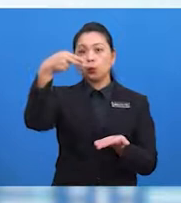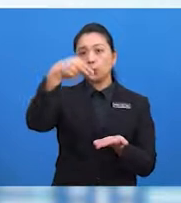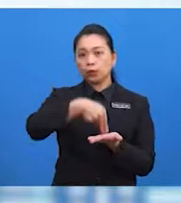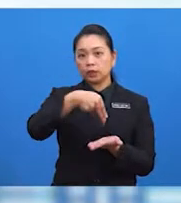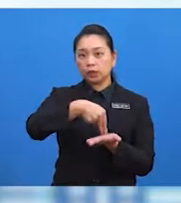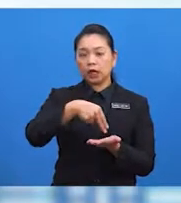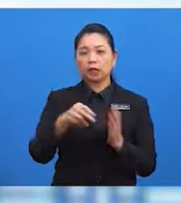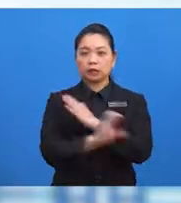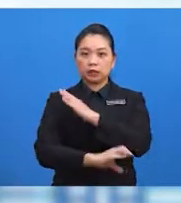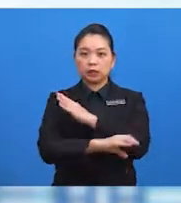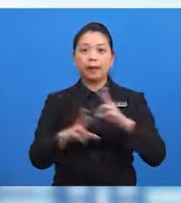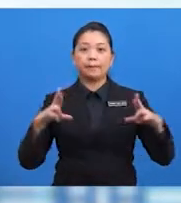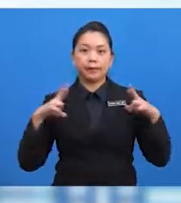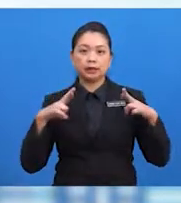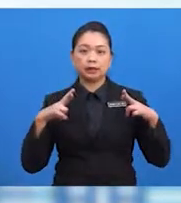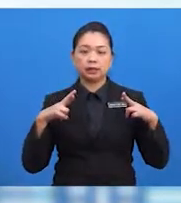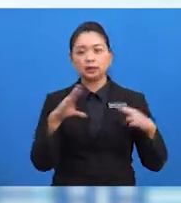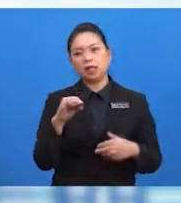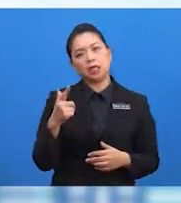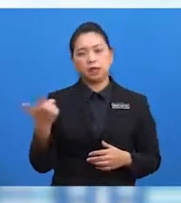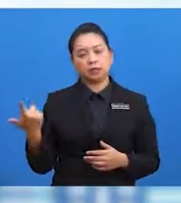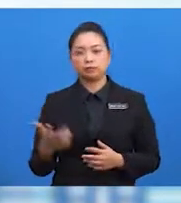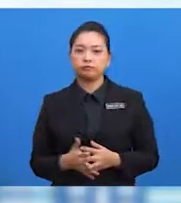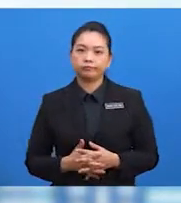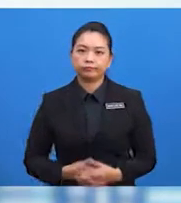ganjaran serta bekalan dan perkhidmatan.